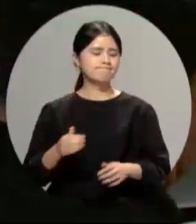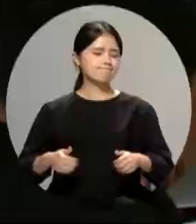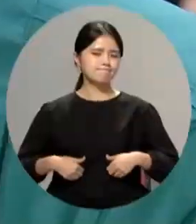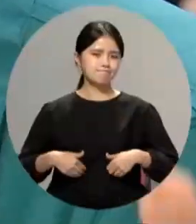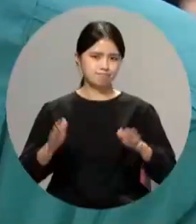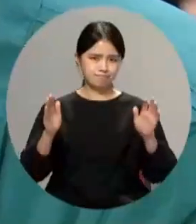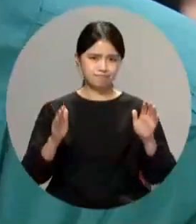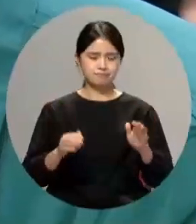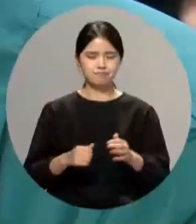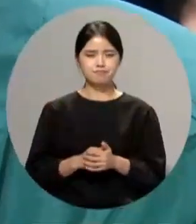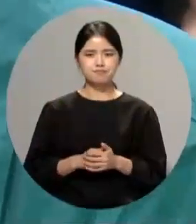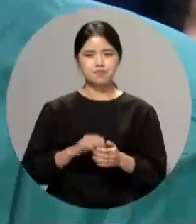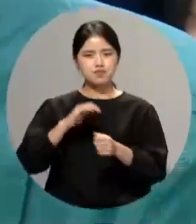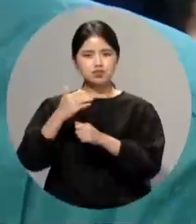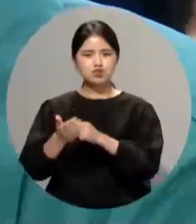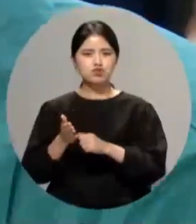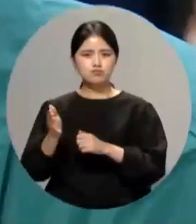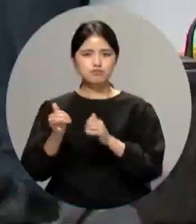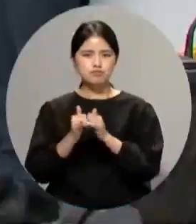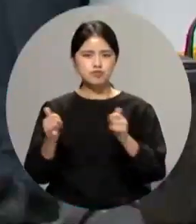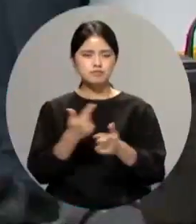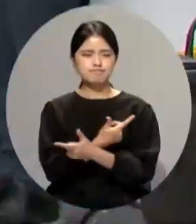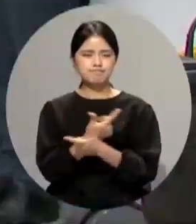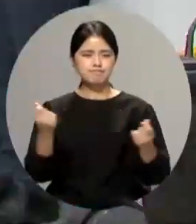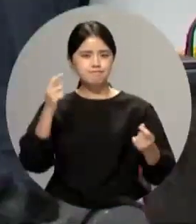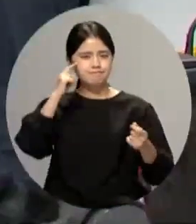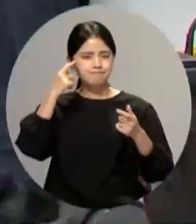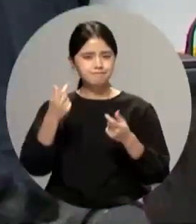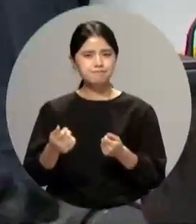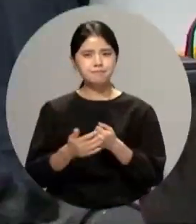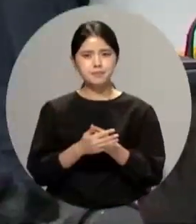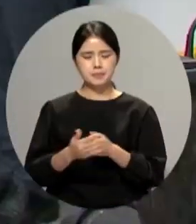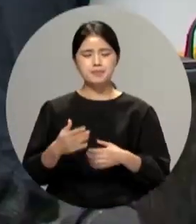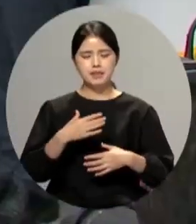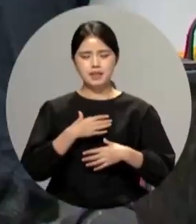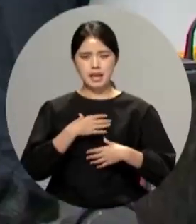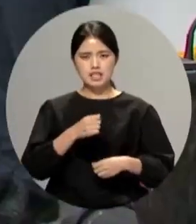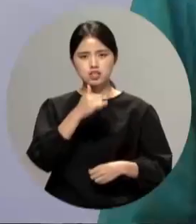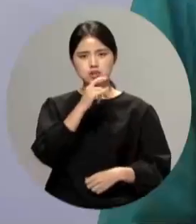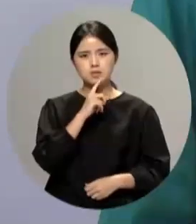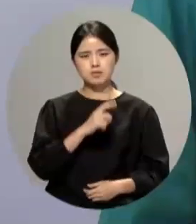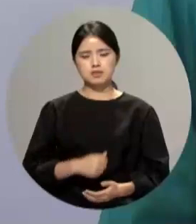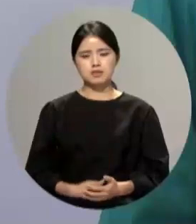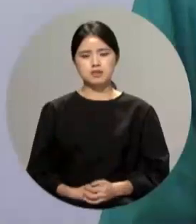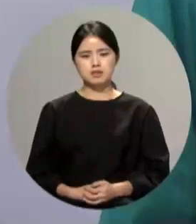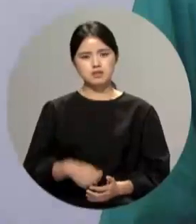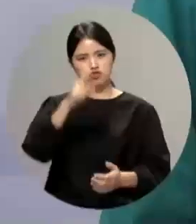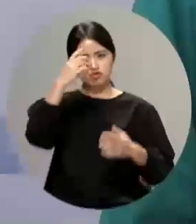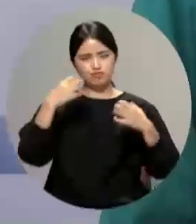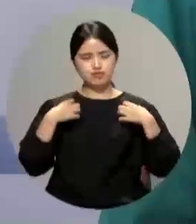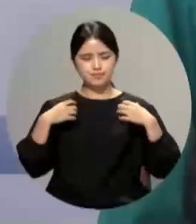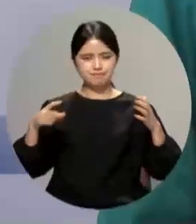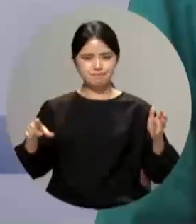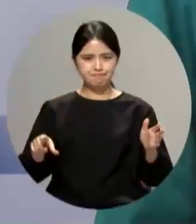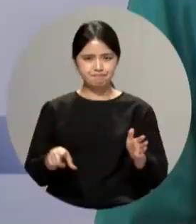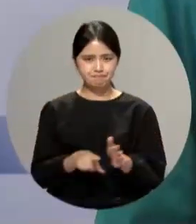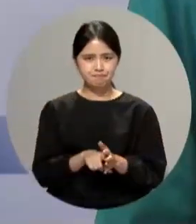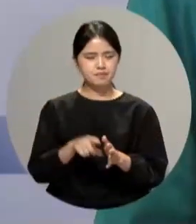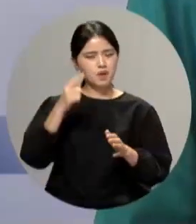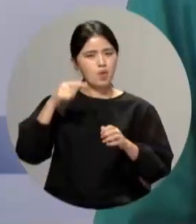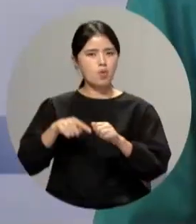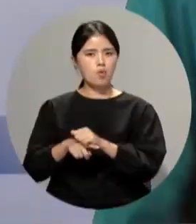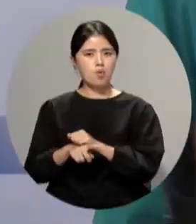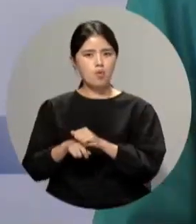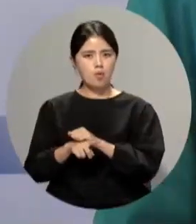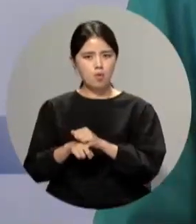없다는 게 전 세계 전문가의 공통된 의견이라며 안정성을 강조하고 있습니다. 정부를 믿고 과학을